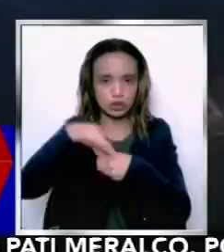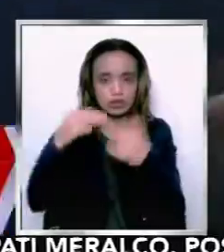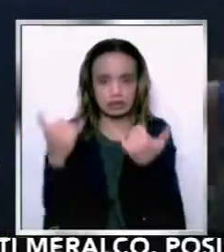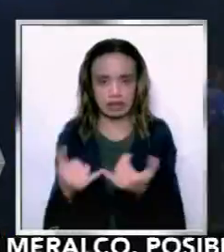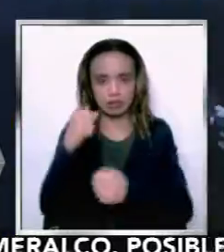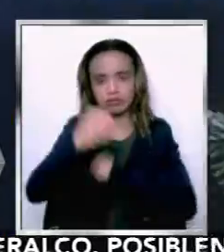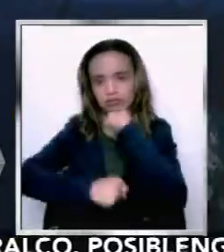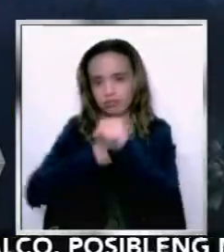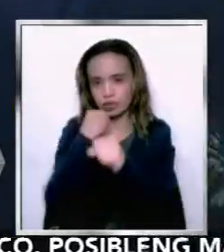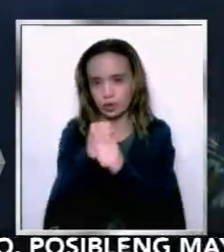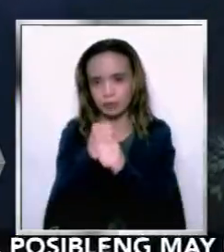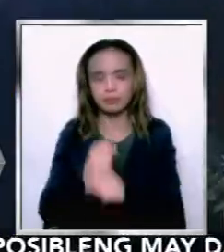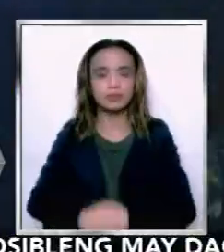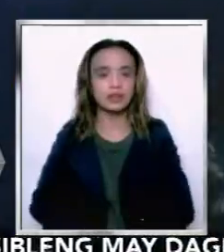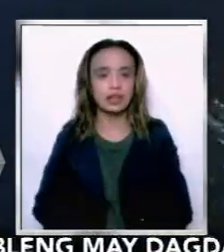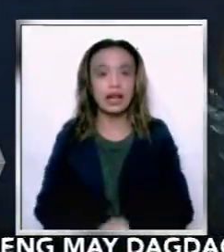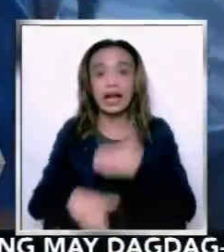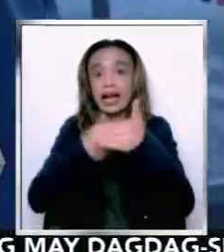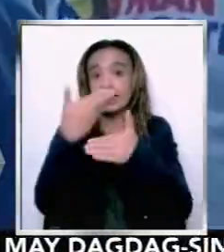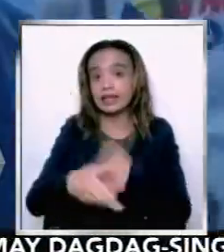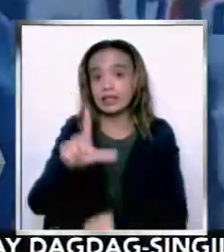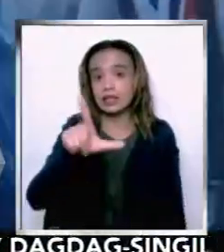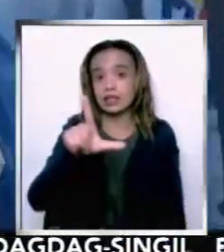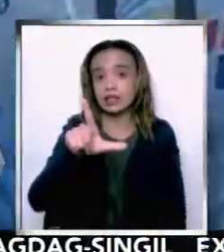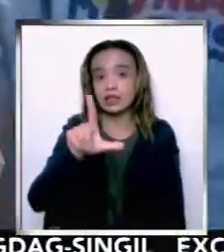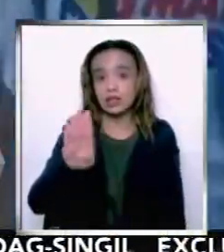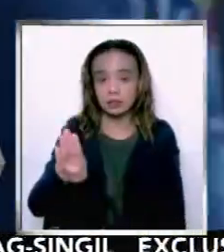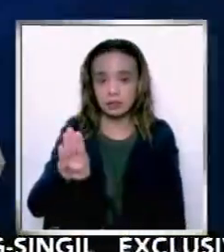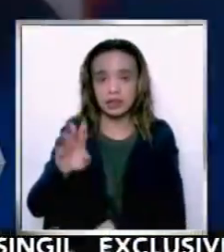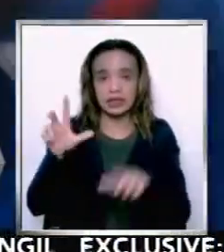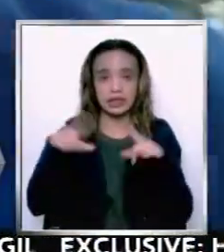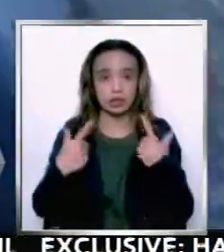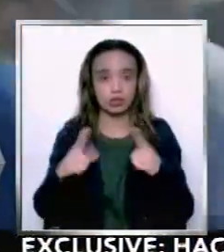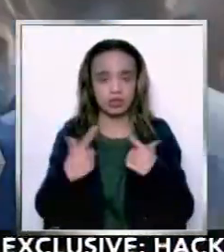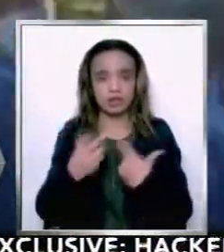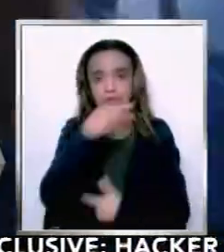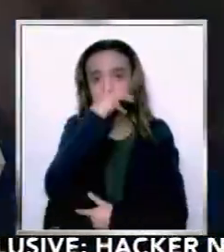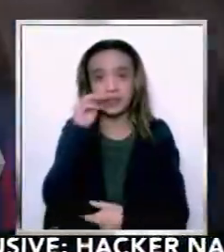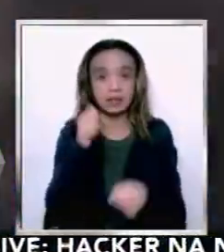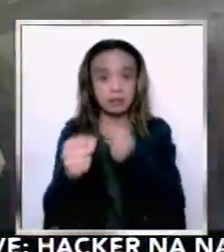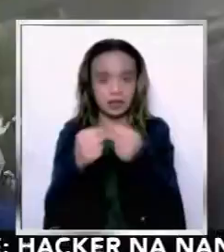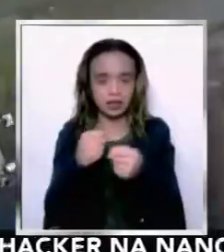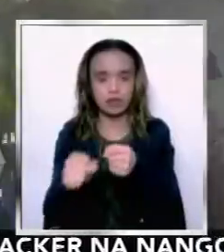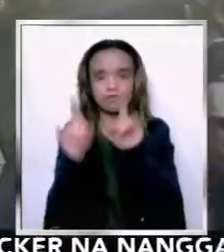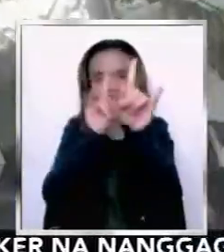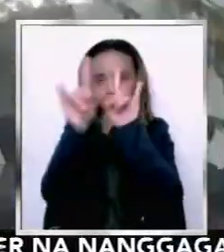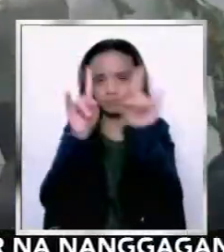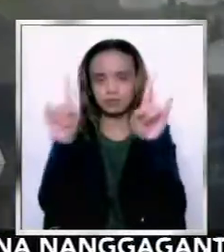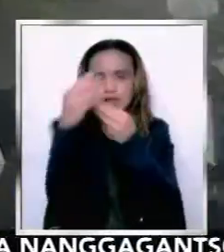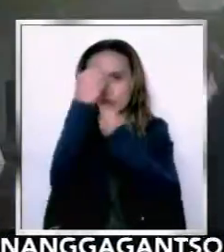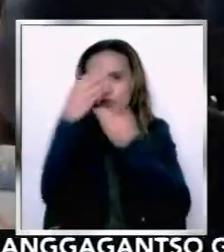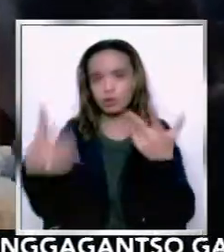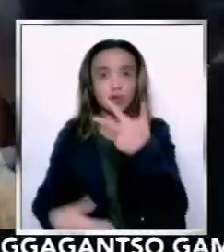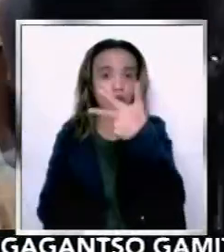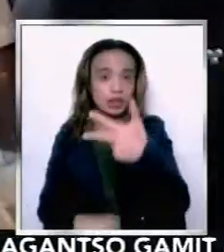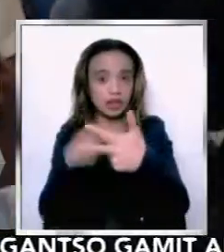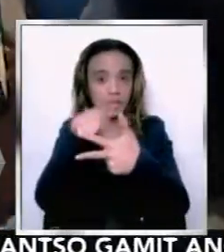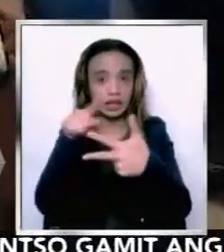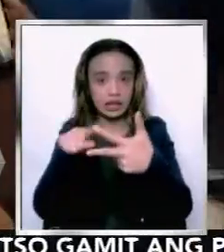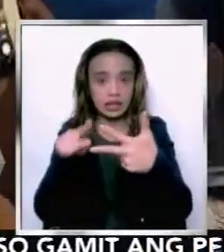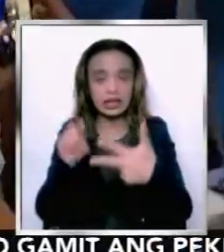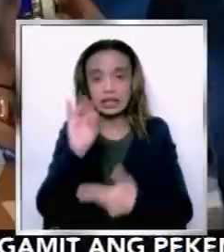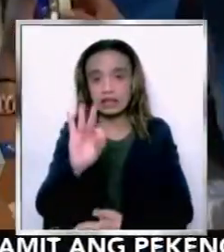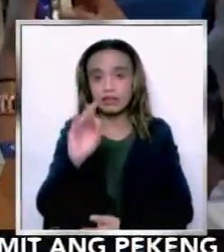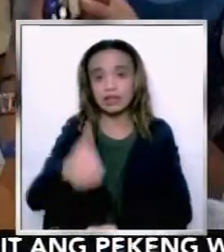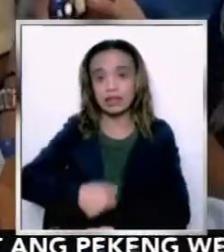Nangampanya naman sa Los Baños, Laguna si Senator Manny Pacquiao. Inilahad niya roon ang tatlong bagay na plano niya sakaling manalo.